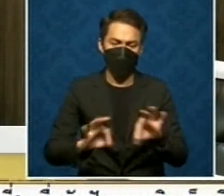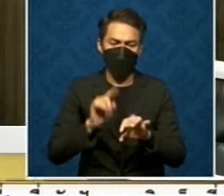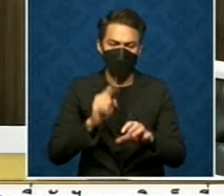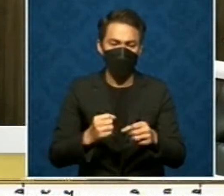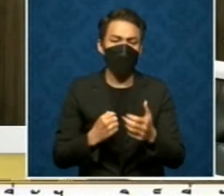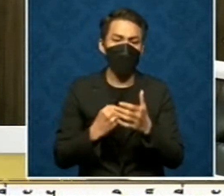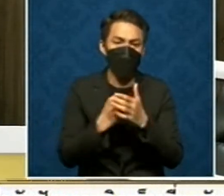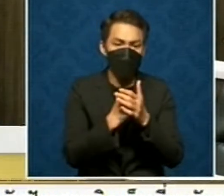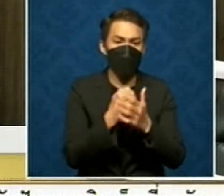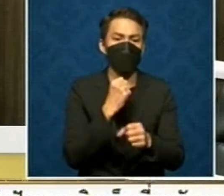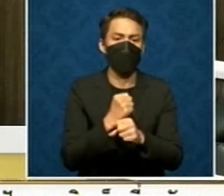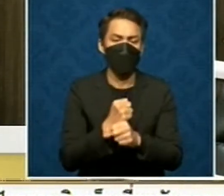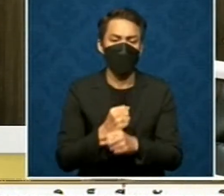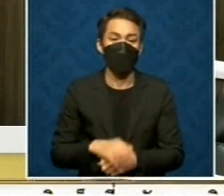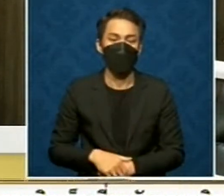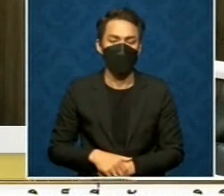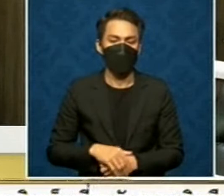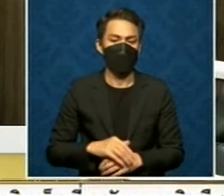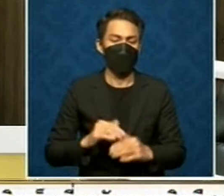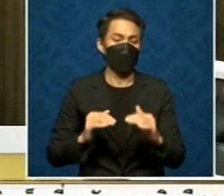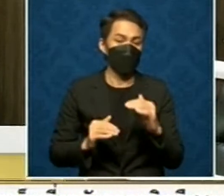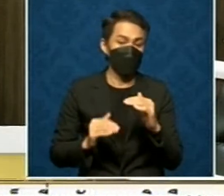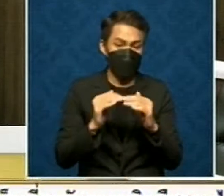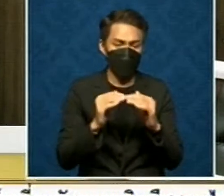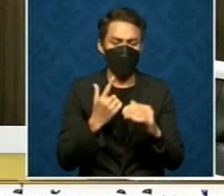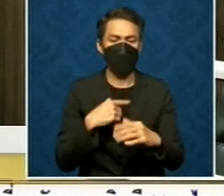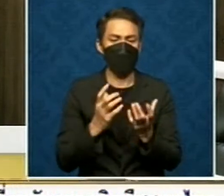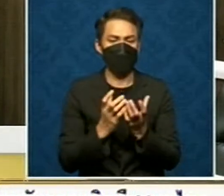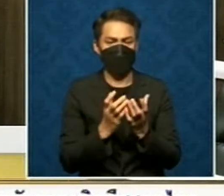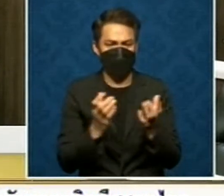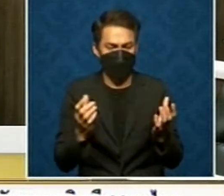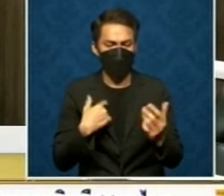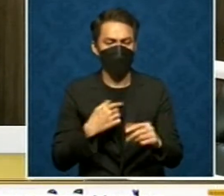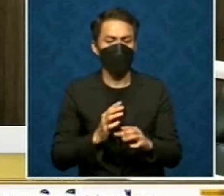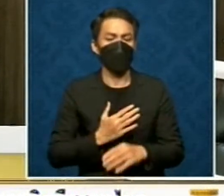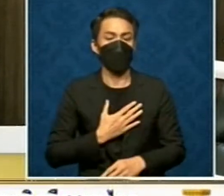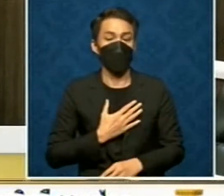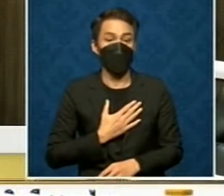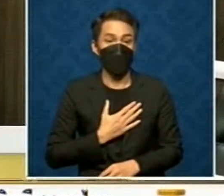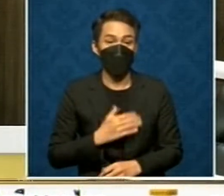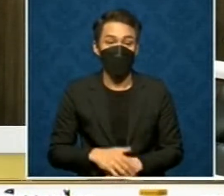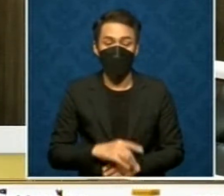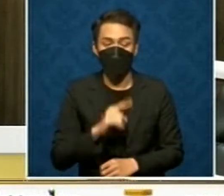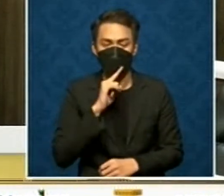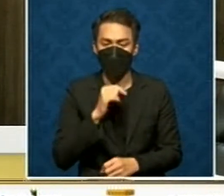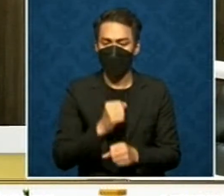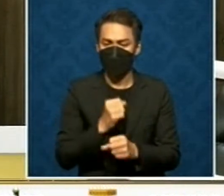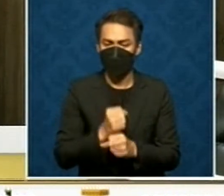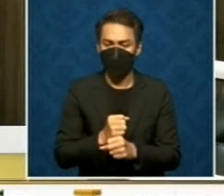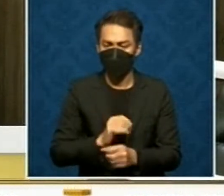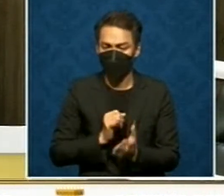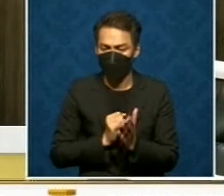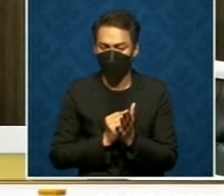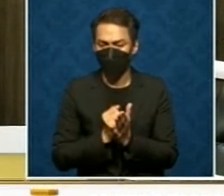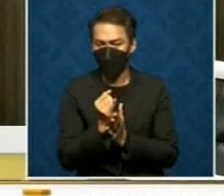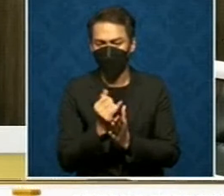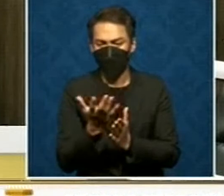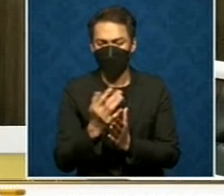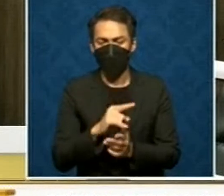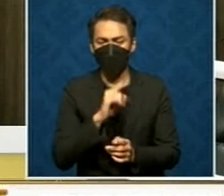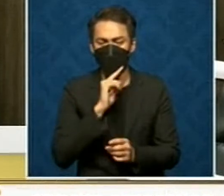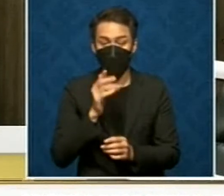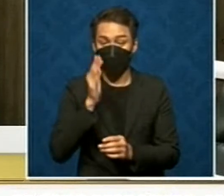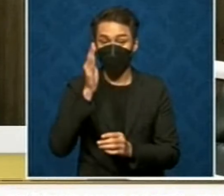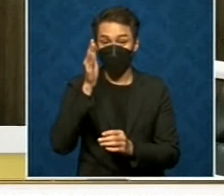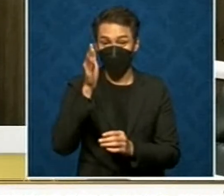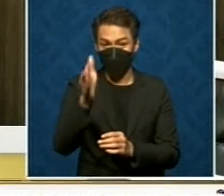เพื่สักษีจริยธรรม และเจรรยาบัวิชาชีพถ้าเราไม่กลายยหลดเพอความถูกต้องความพยายามทจะทำใหวงการสัตวแพทย์ไปสู่ระ